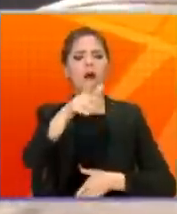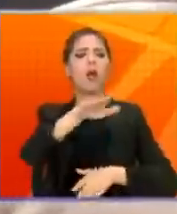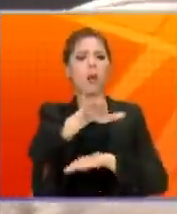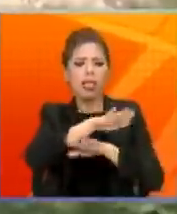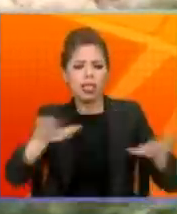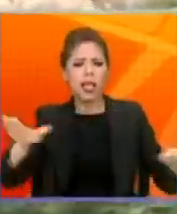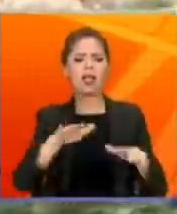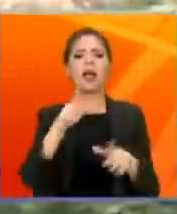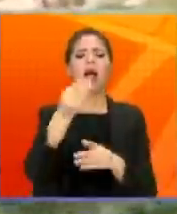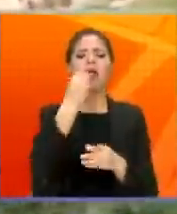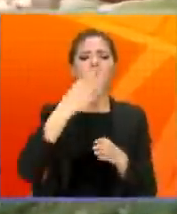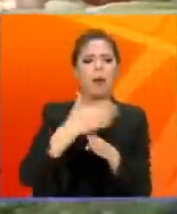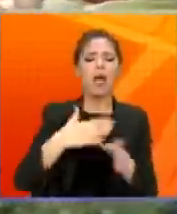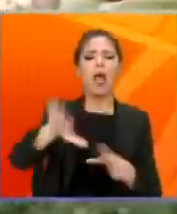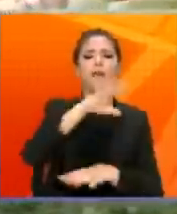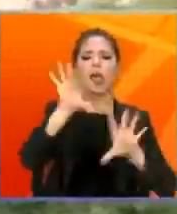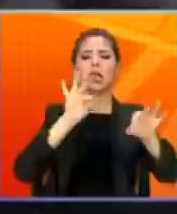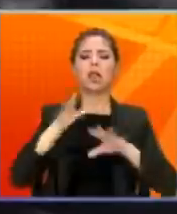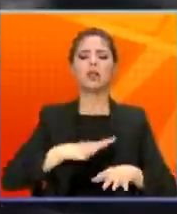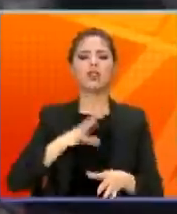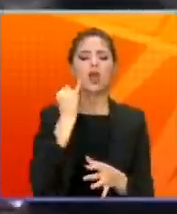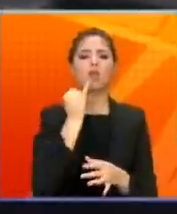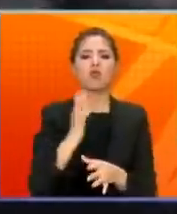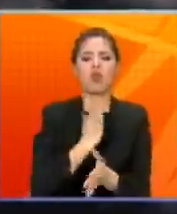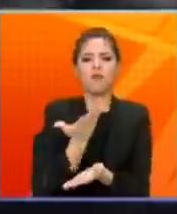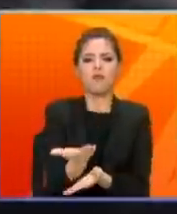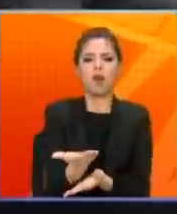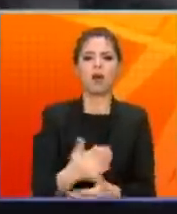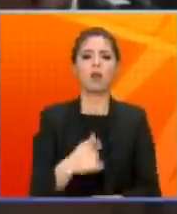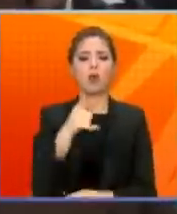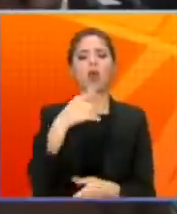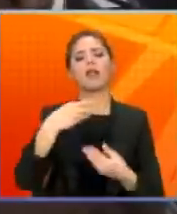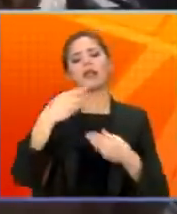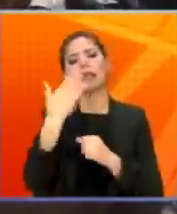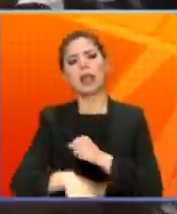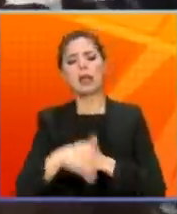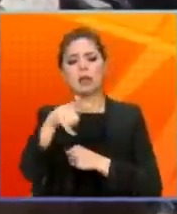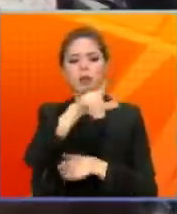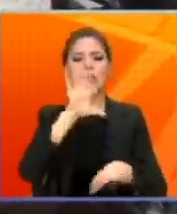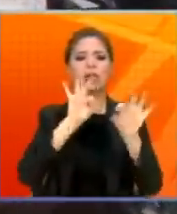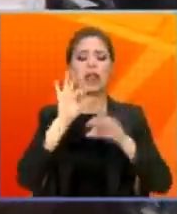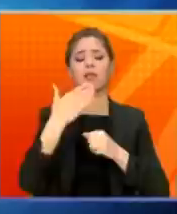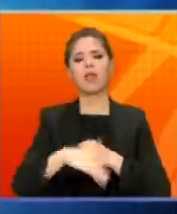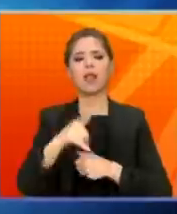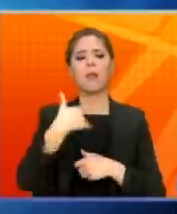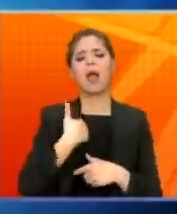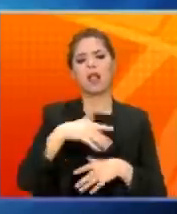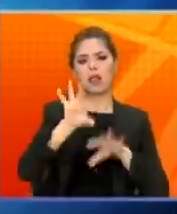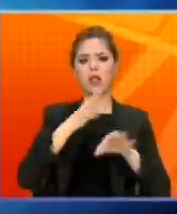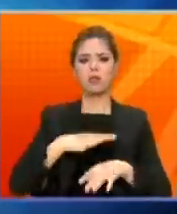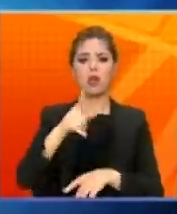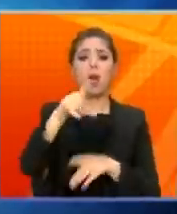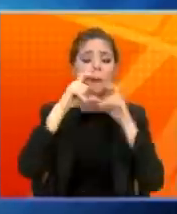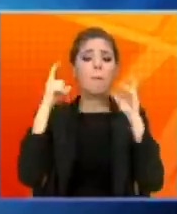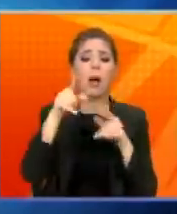Tezgahtaki ürünleri seçerek almak isteyen müşteriler de vardı kesinlikle sakın satacak yasak illaki seçmeden almam diyoruz